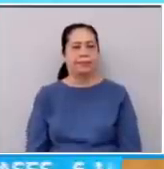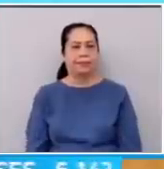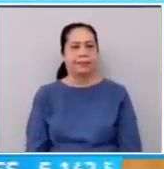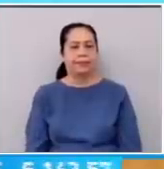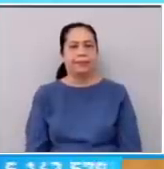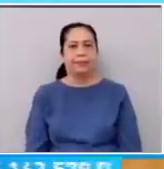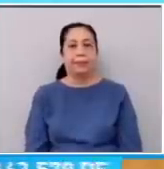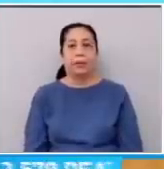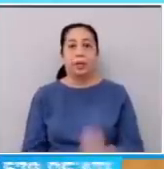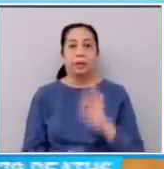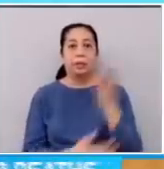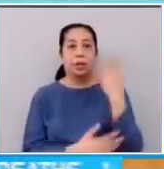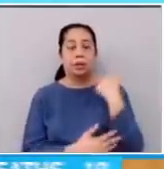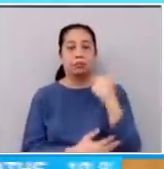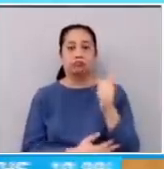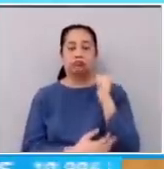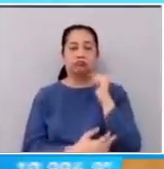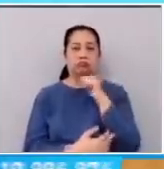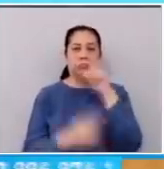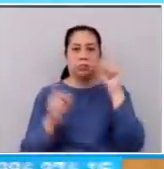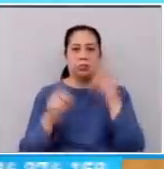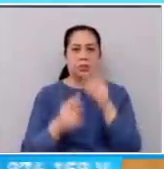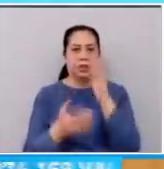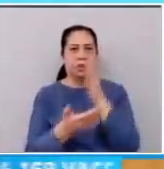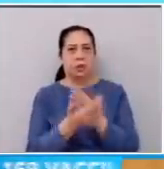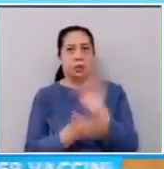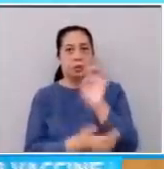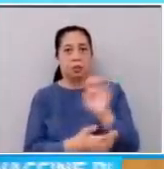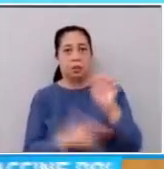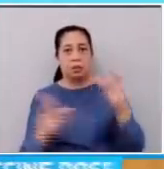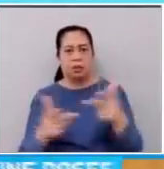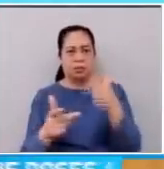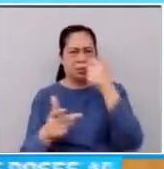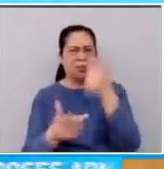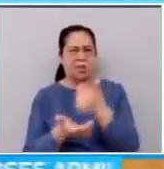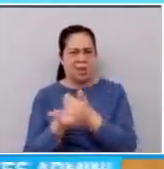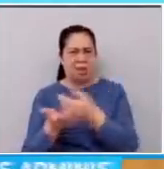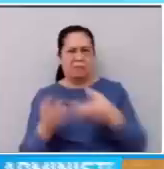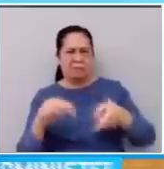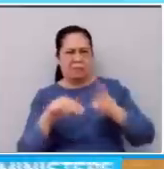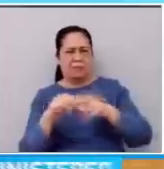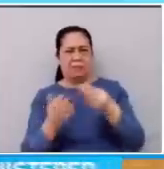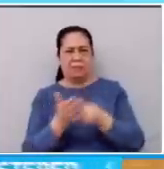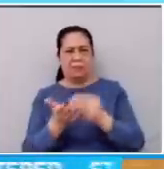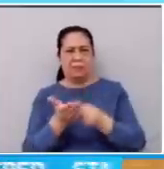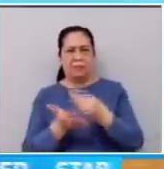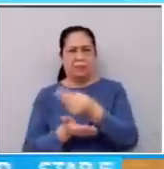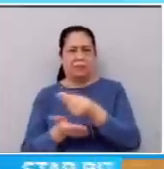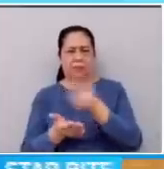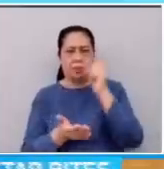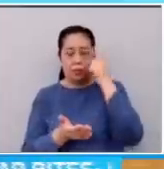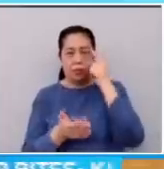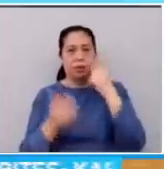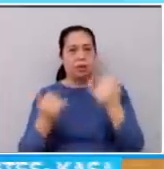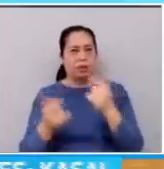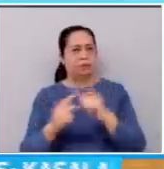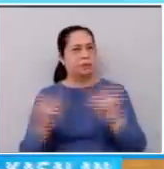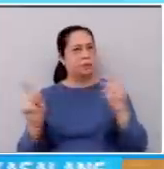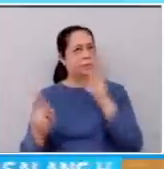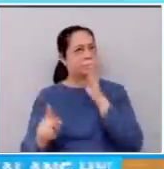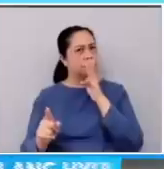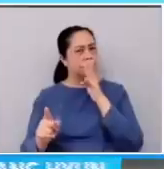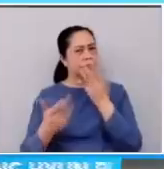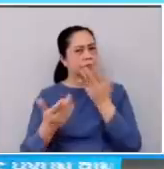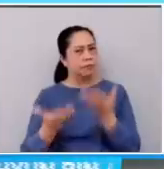dati tutol si Pangulong Duterte na itigil ang isabong dahil sa tulong nitong pangdagdag pondo ng gobyerno, ngayon, iba na ang kanyang sinasabi.